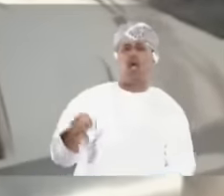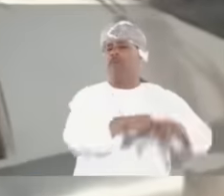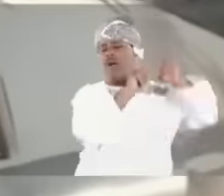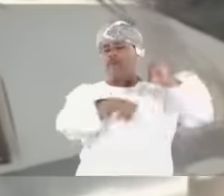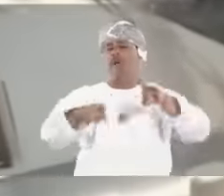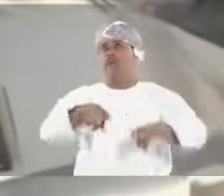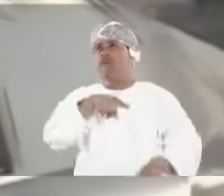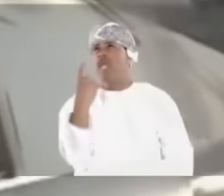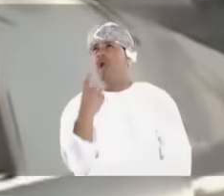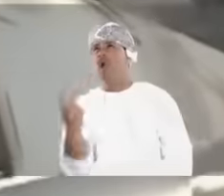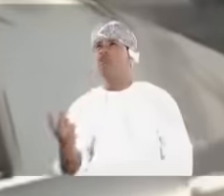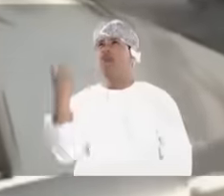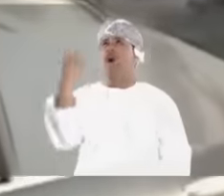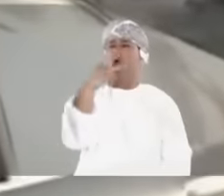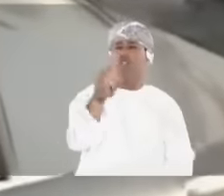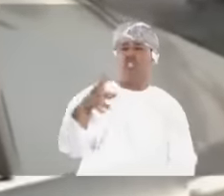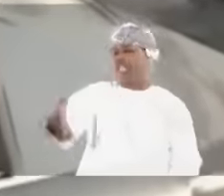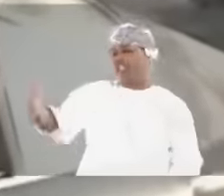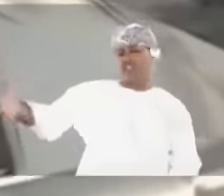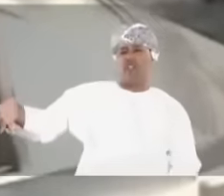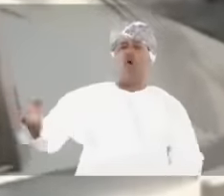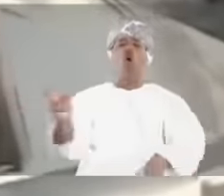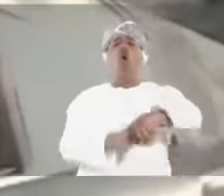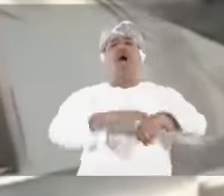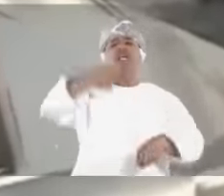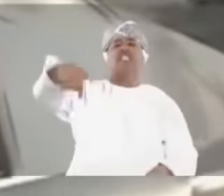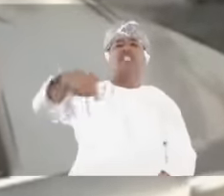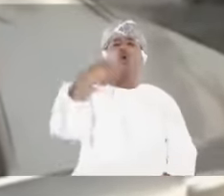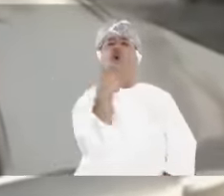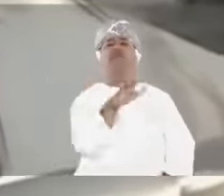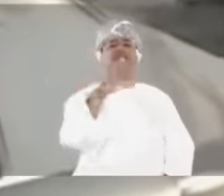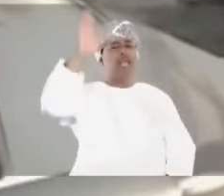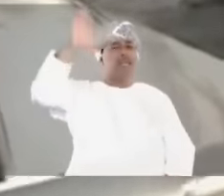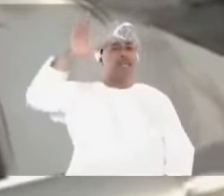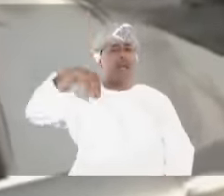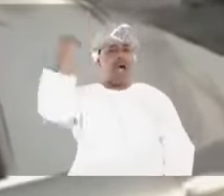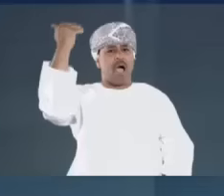الجوية 127 طفلا و56 امرأة.